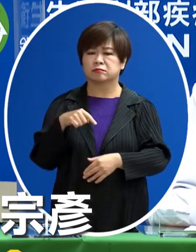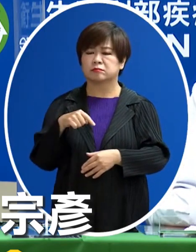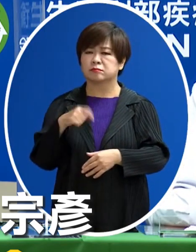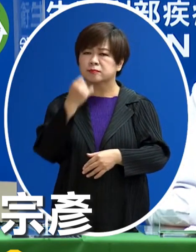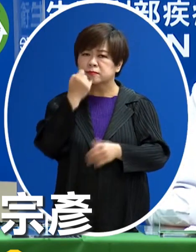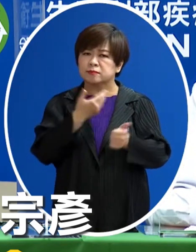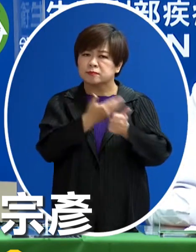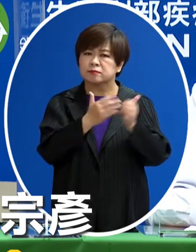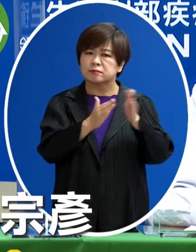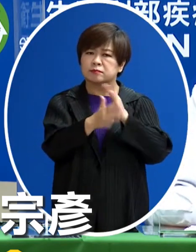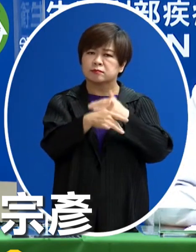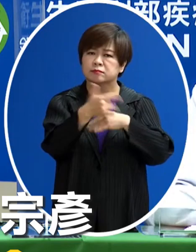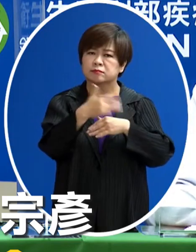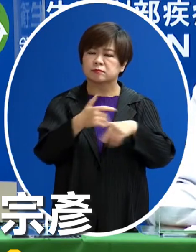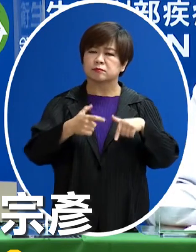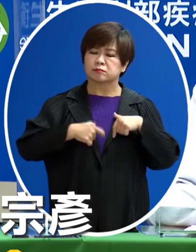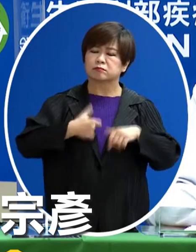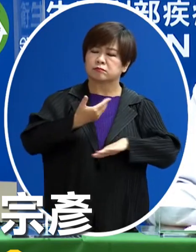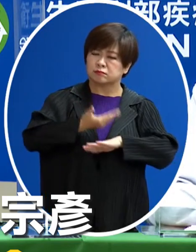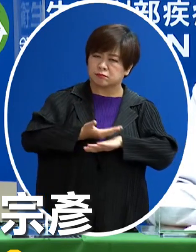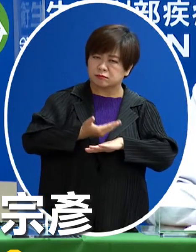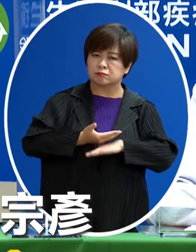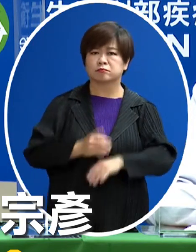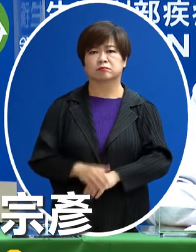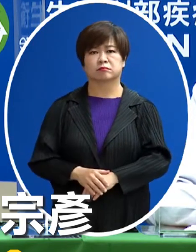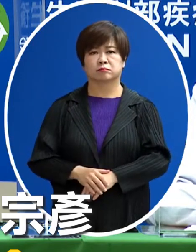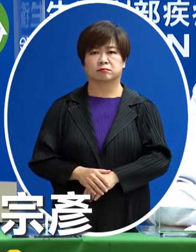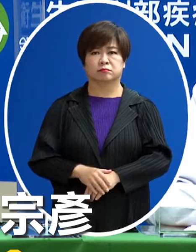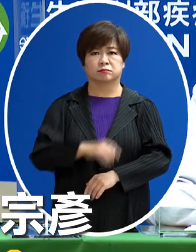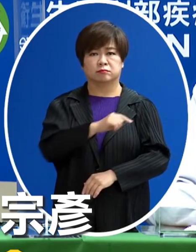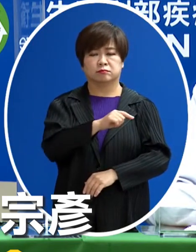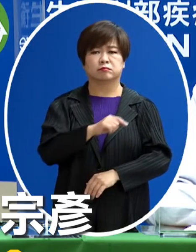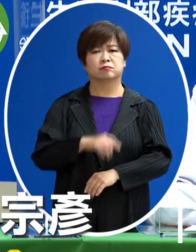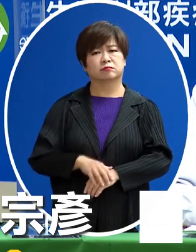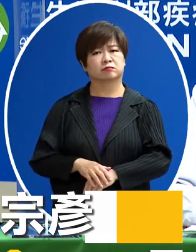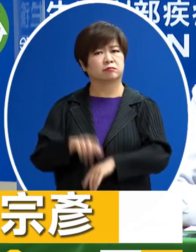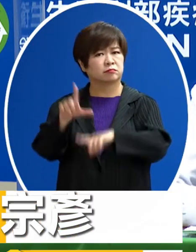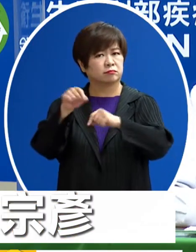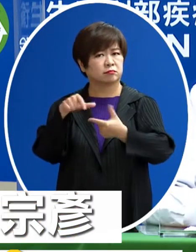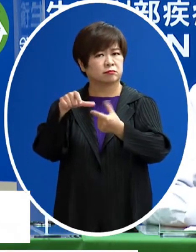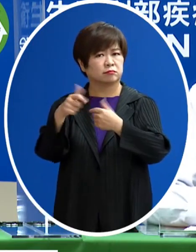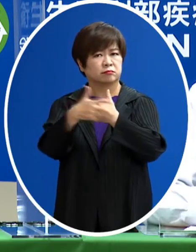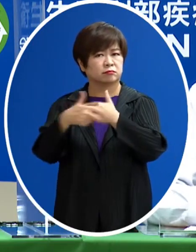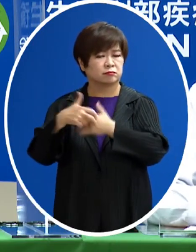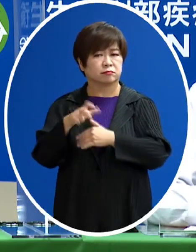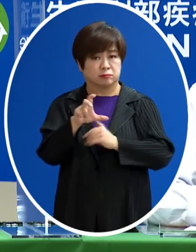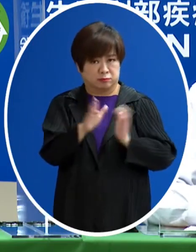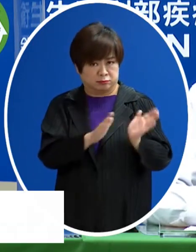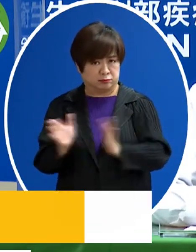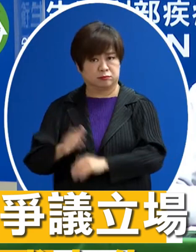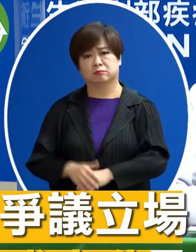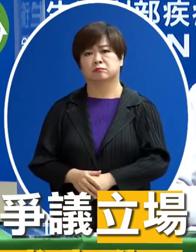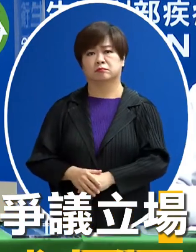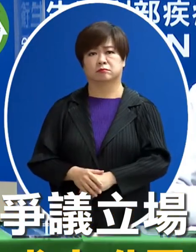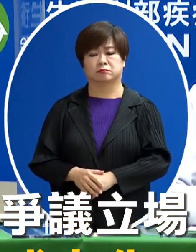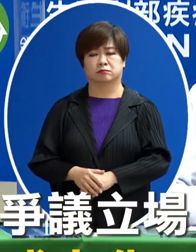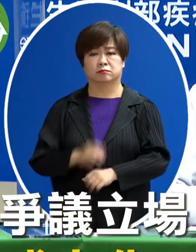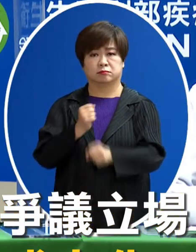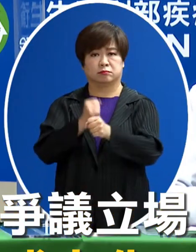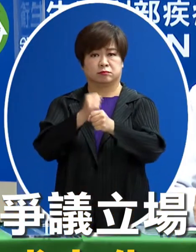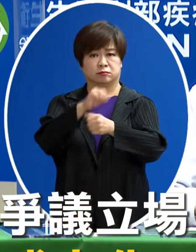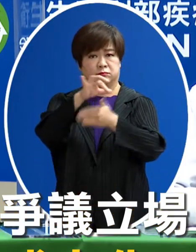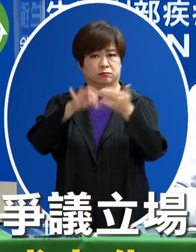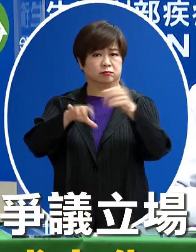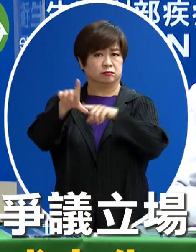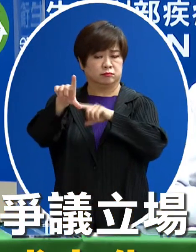属可以得到安慰哈，他们也配合公共卫生来做进行处理。那按照指引，其